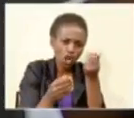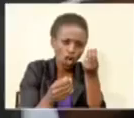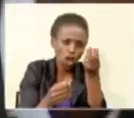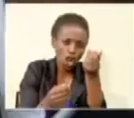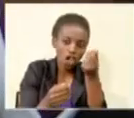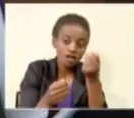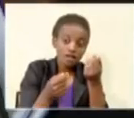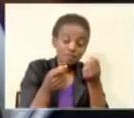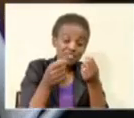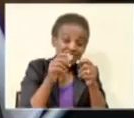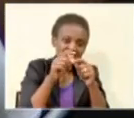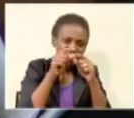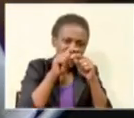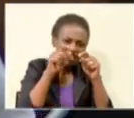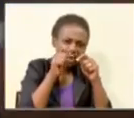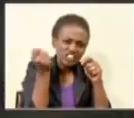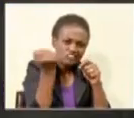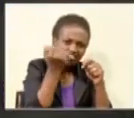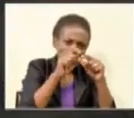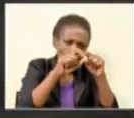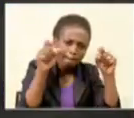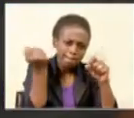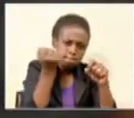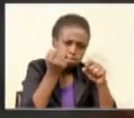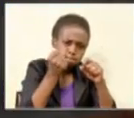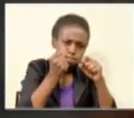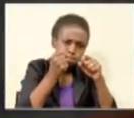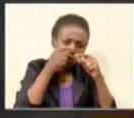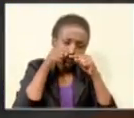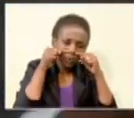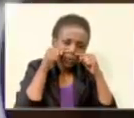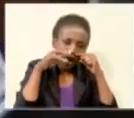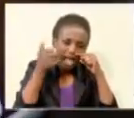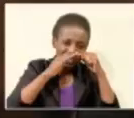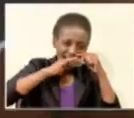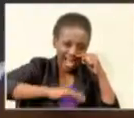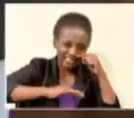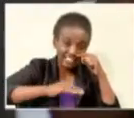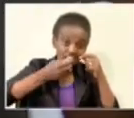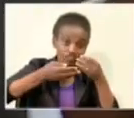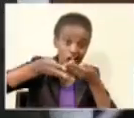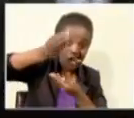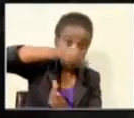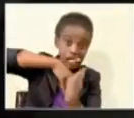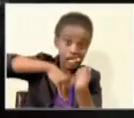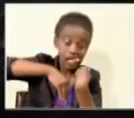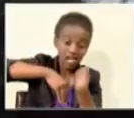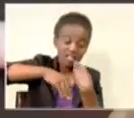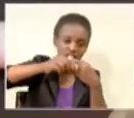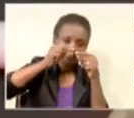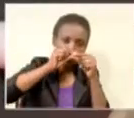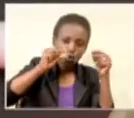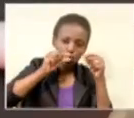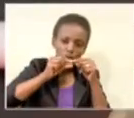ahari umukwege hagomba kujya kuzuru ahandi hakajya hasi iyo wayicuritse rero ahari umukwege ubundi umaze